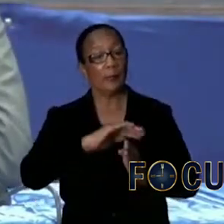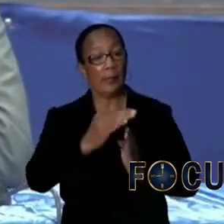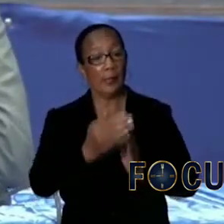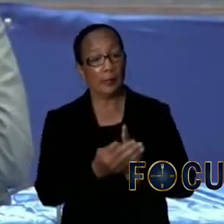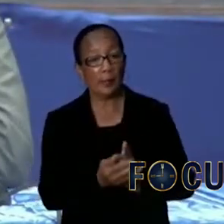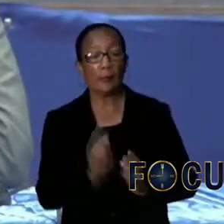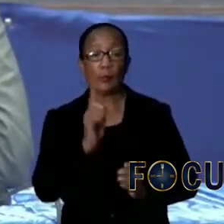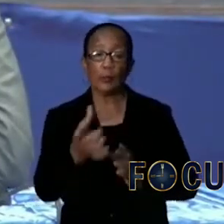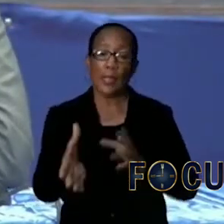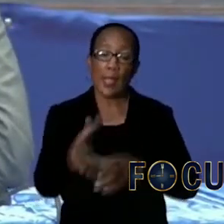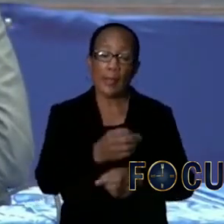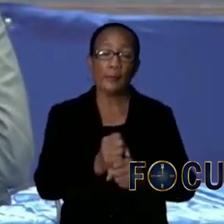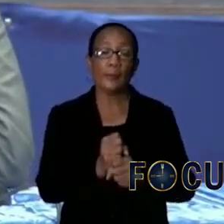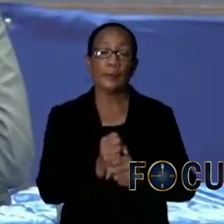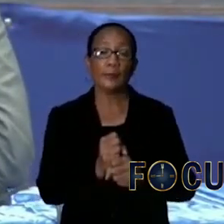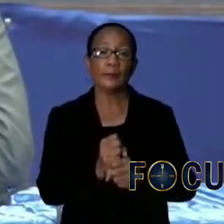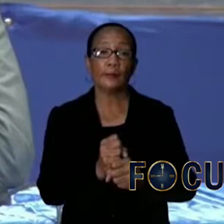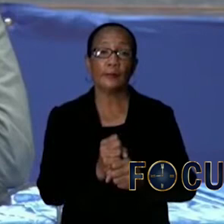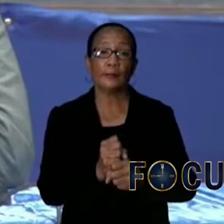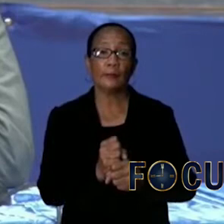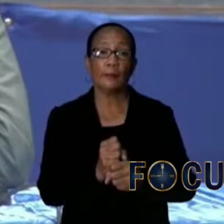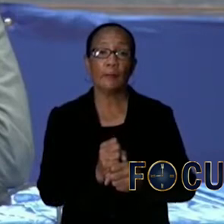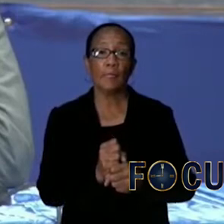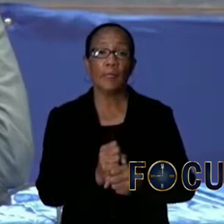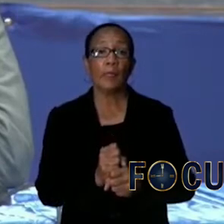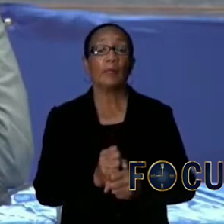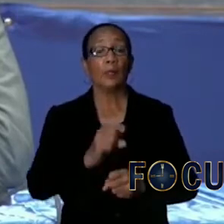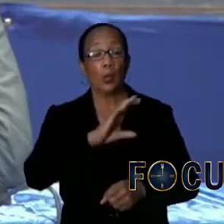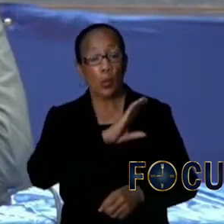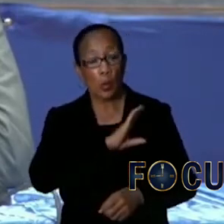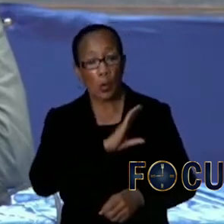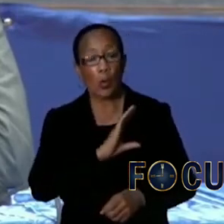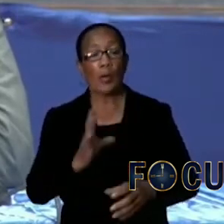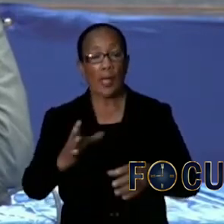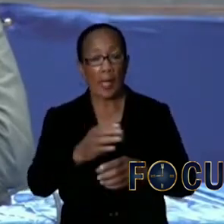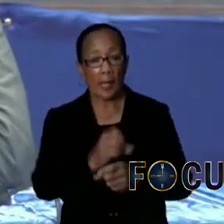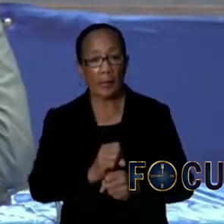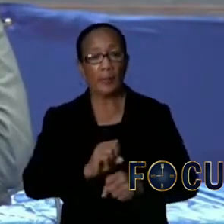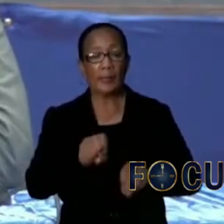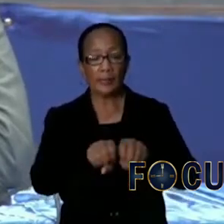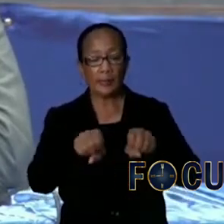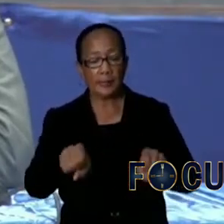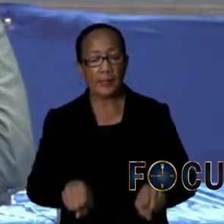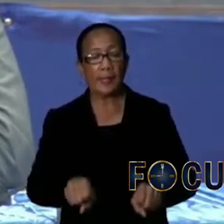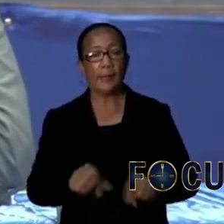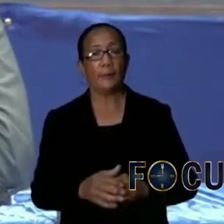randfaciliteiten moeten zorgen, namelijk die ook ingewerkt worden in het systeem.